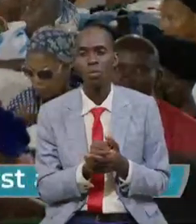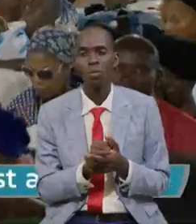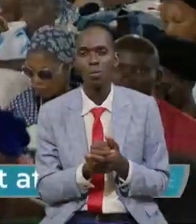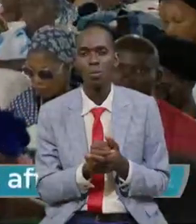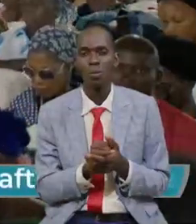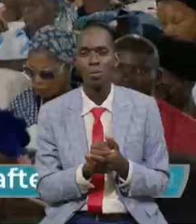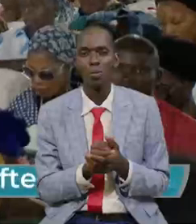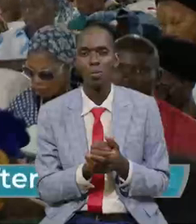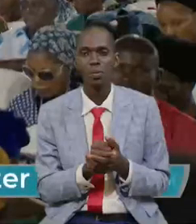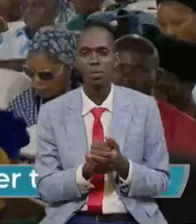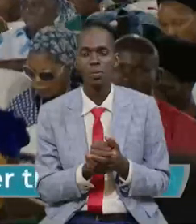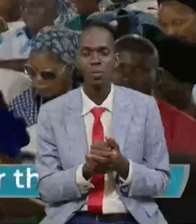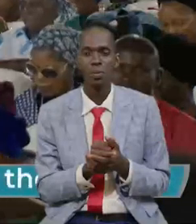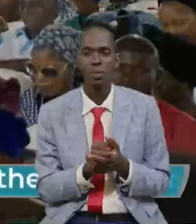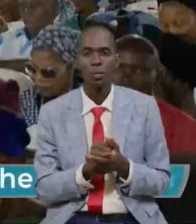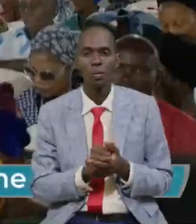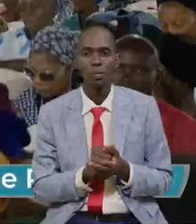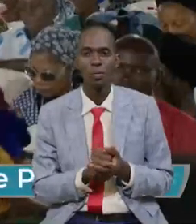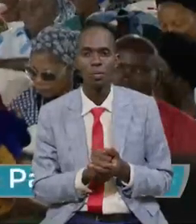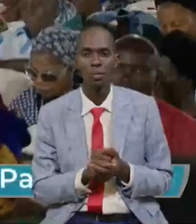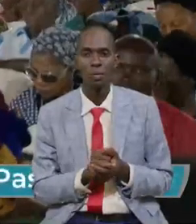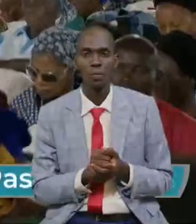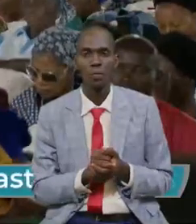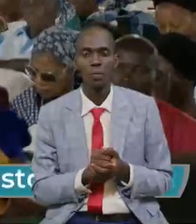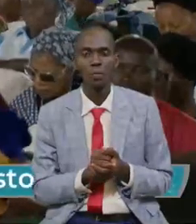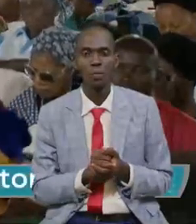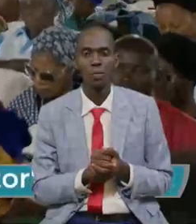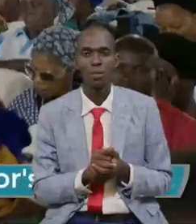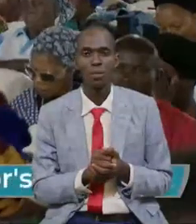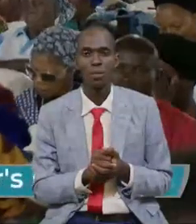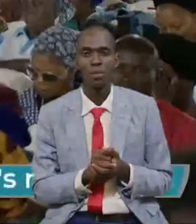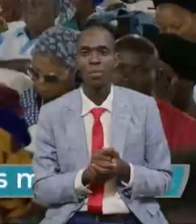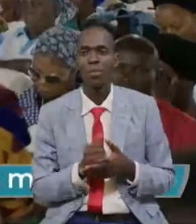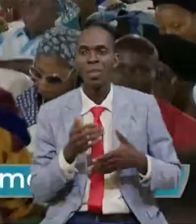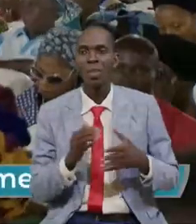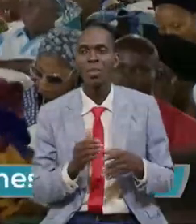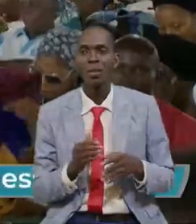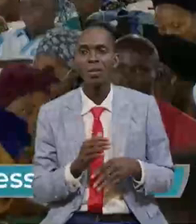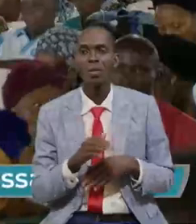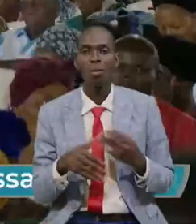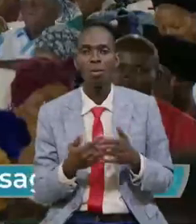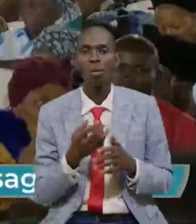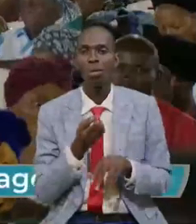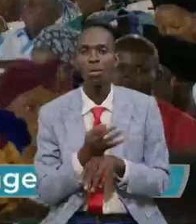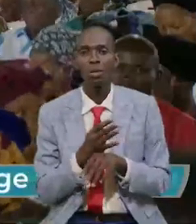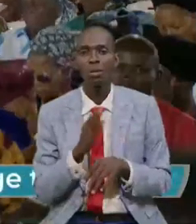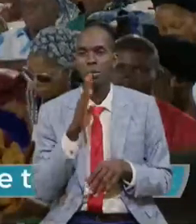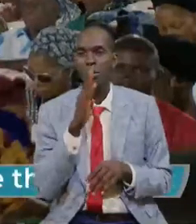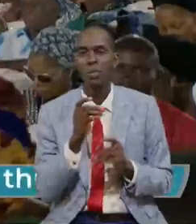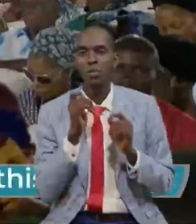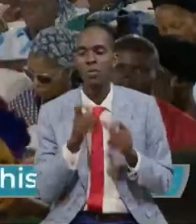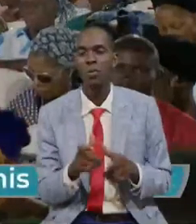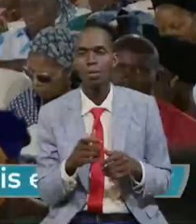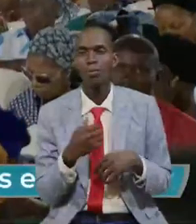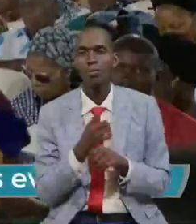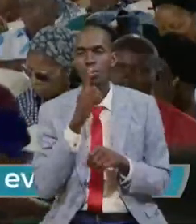l'information qui vous présente. Vous n'allez pas donner une information qui vous présente comme un faux ou bien un faussaire.